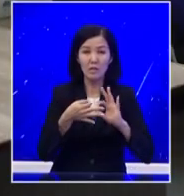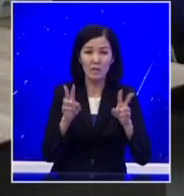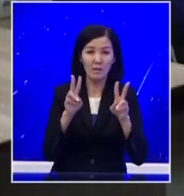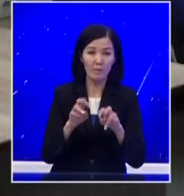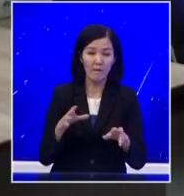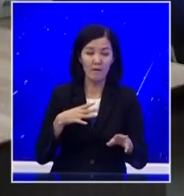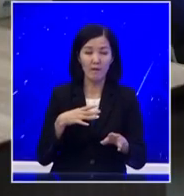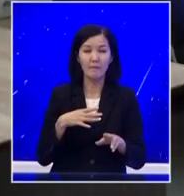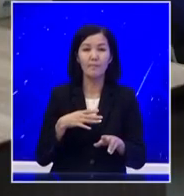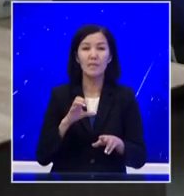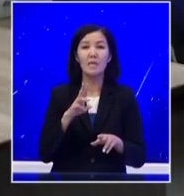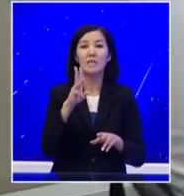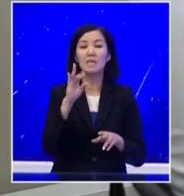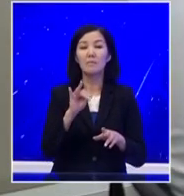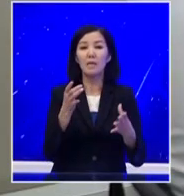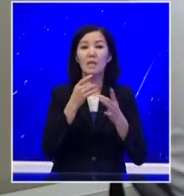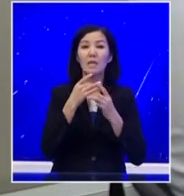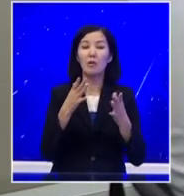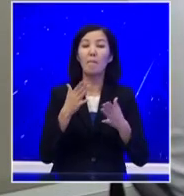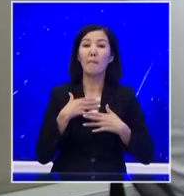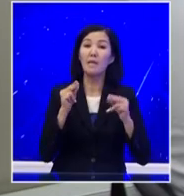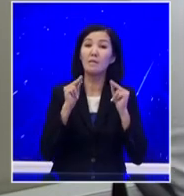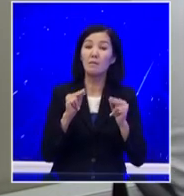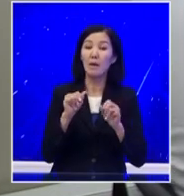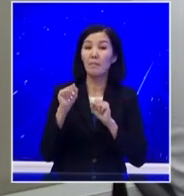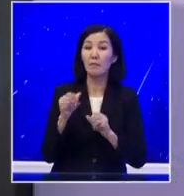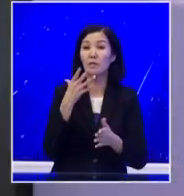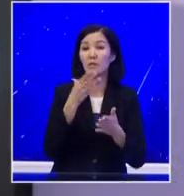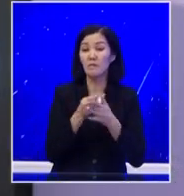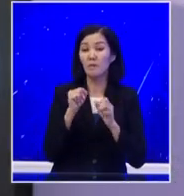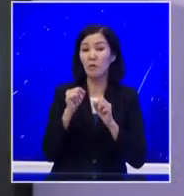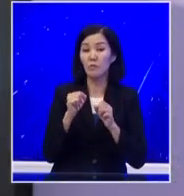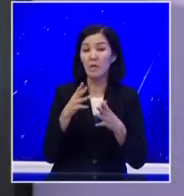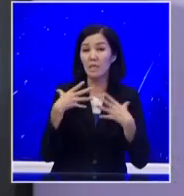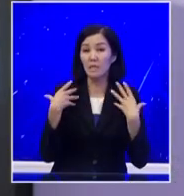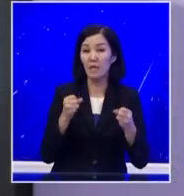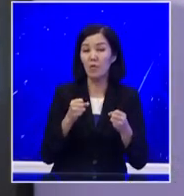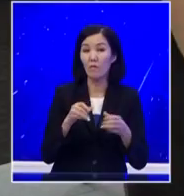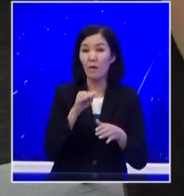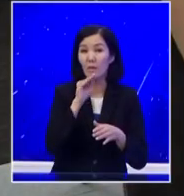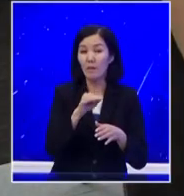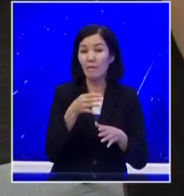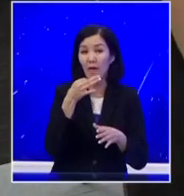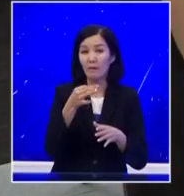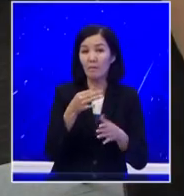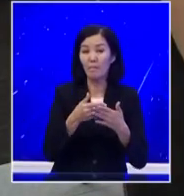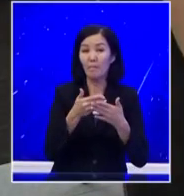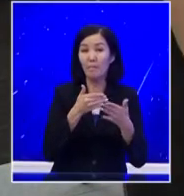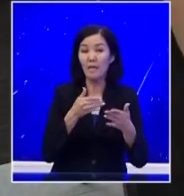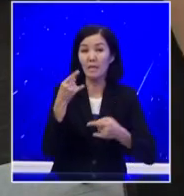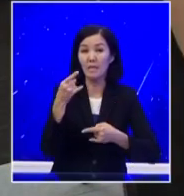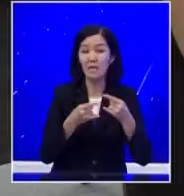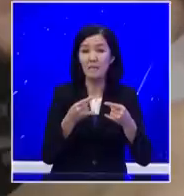представители сми региона отмечает мы естественно опасаемся за свое здоровье но профессиональной азарте ответственность перед телезрителями и